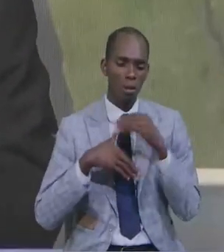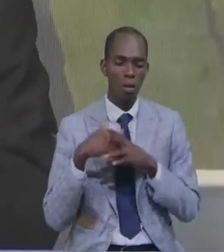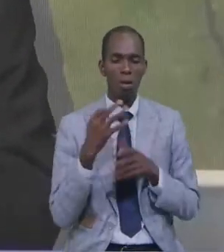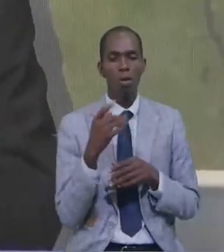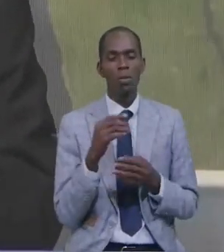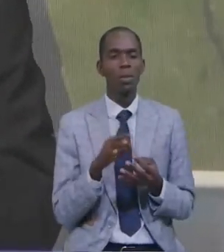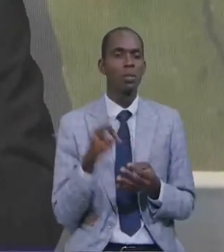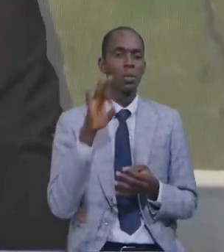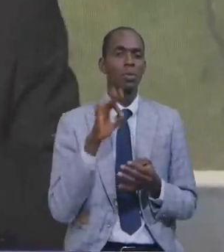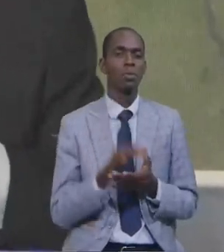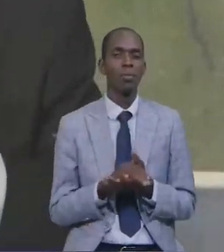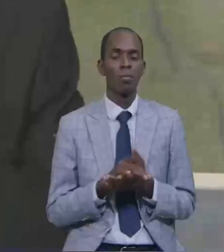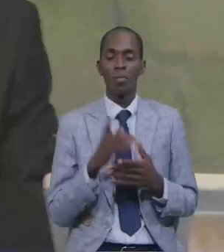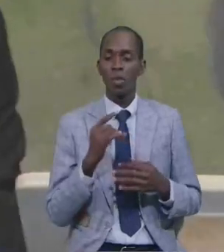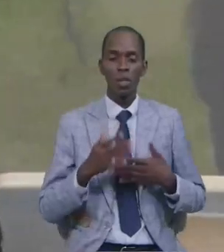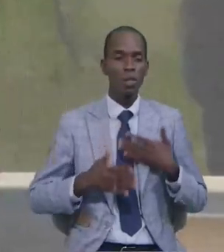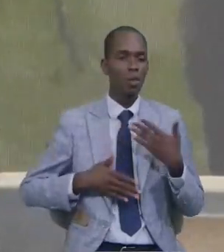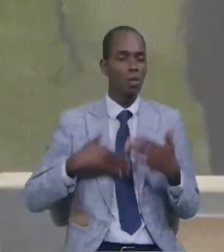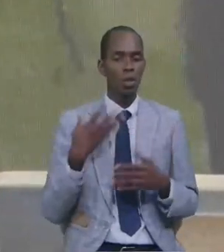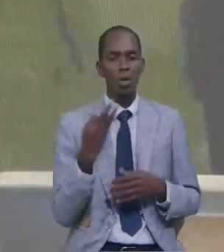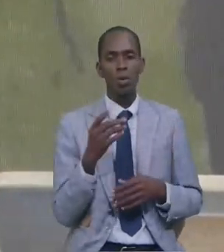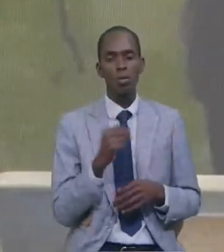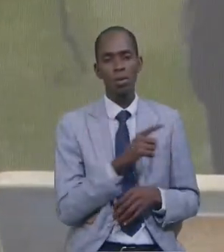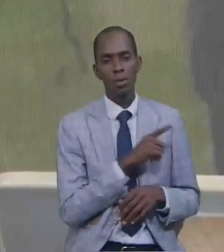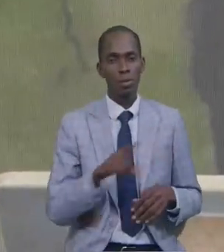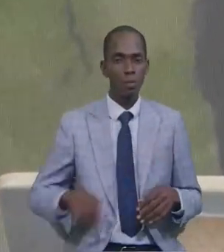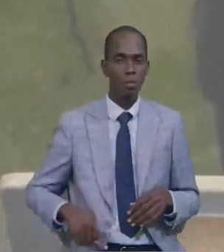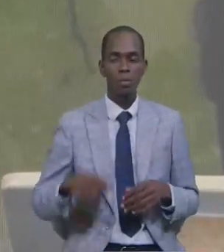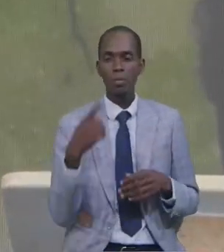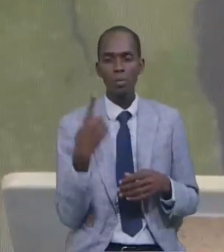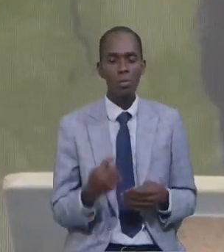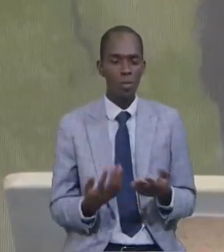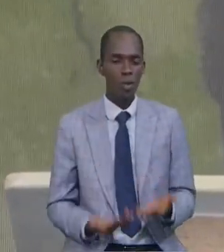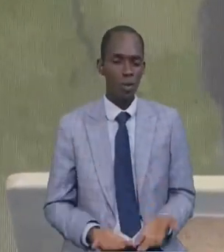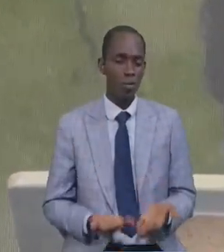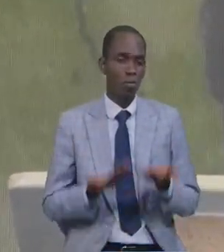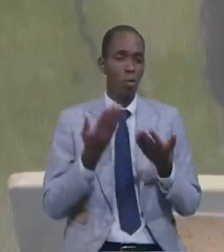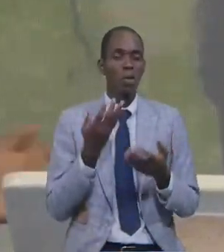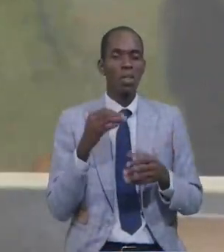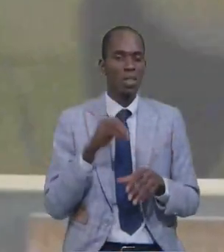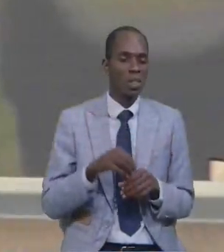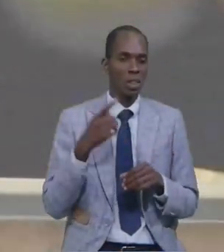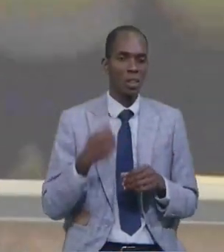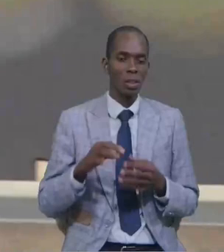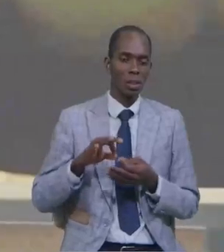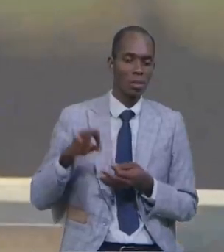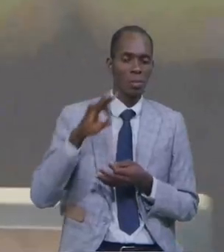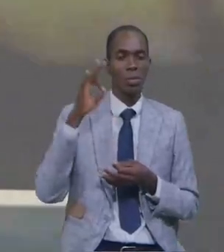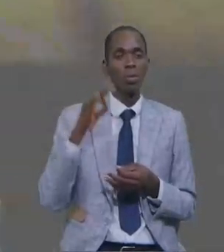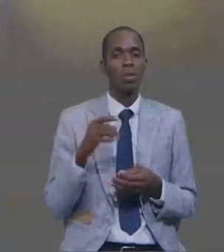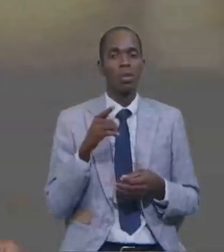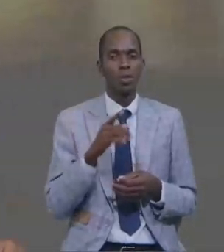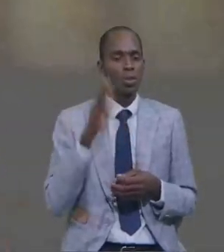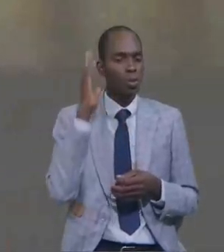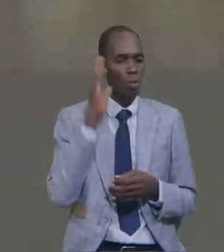l'élévation dans son esprit, et cela communique la grâce à ceux qui l'écoutent.